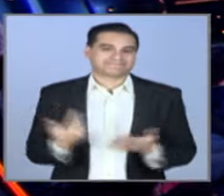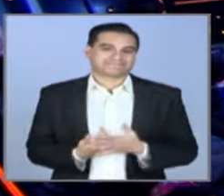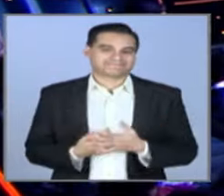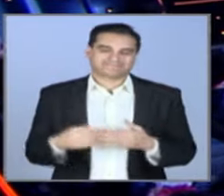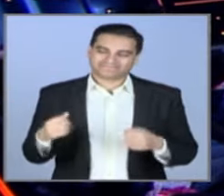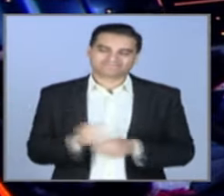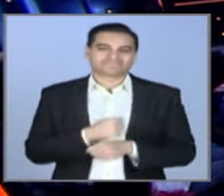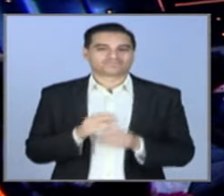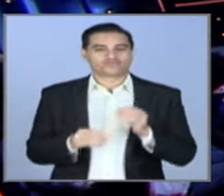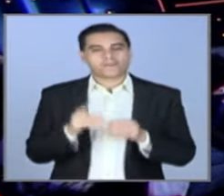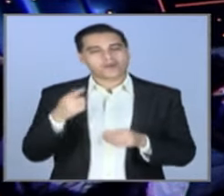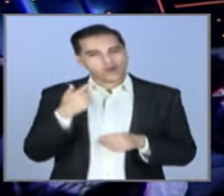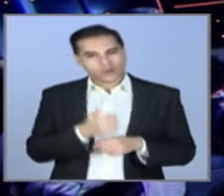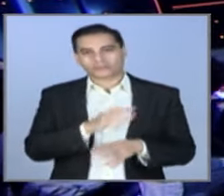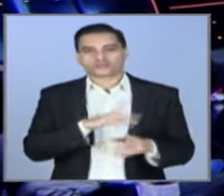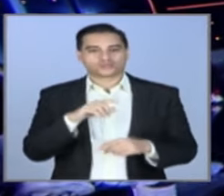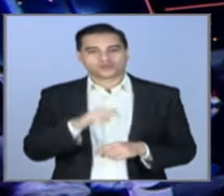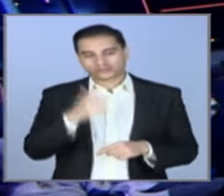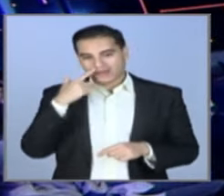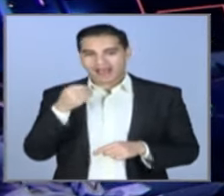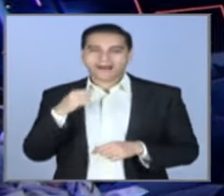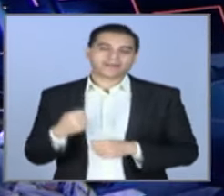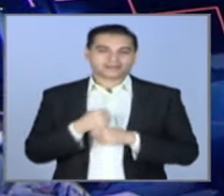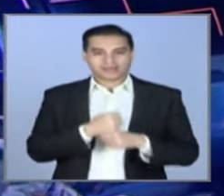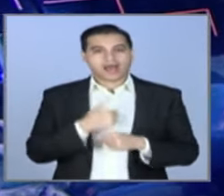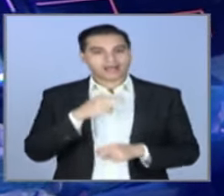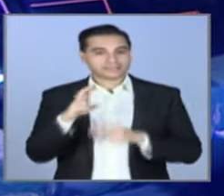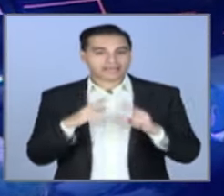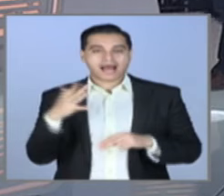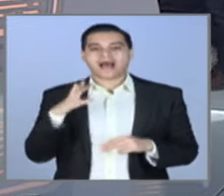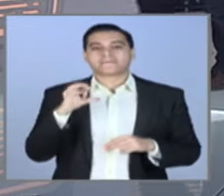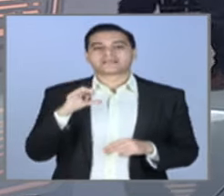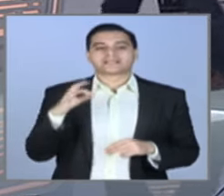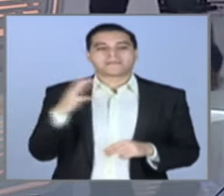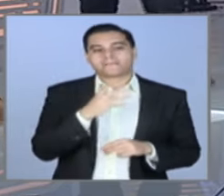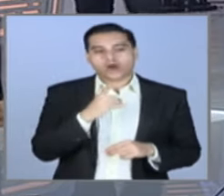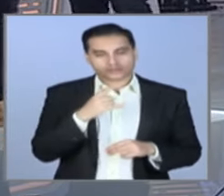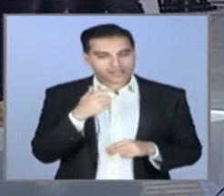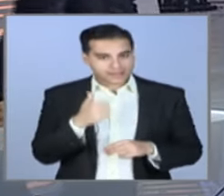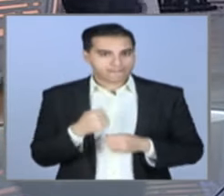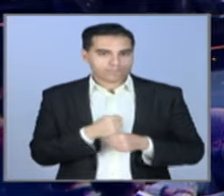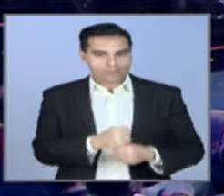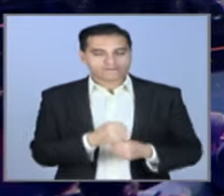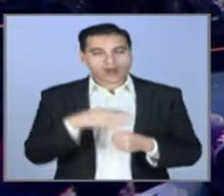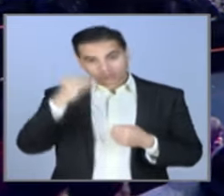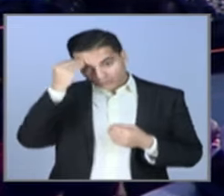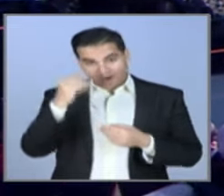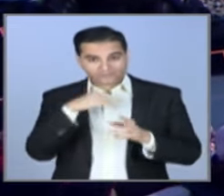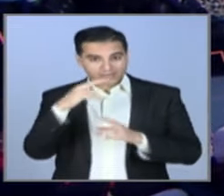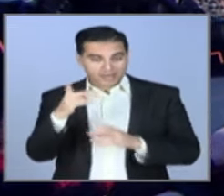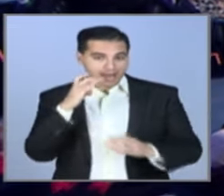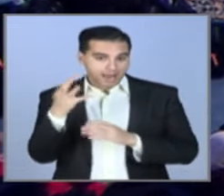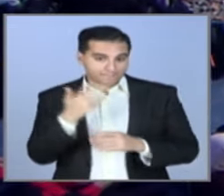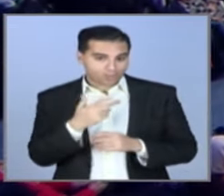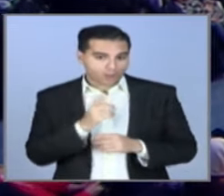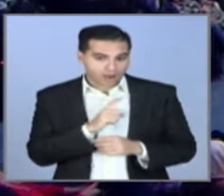بس كويس مش وحش. أحمد، أنا قلت 9 أسئلة من 10، اتفضل مكاني. عايز تعرف بسملة عملت